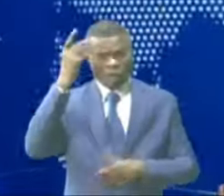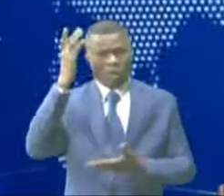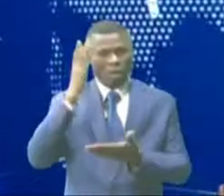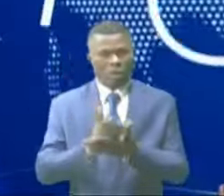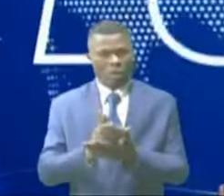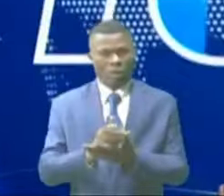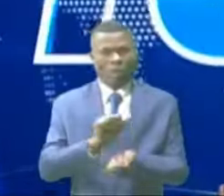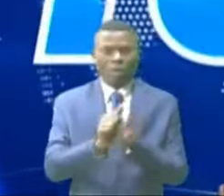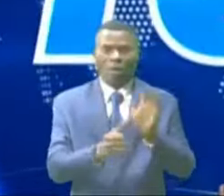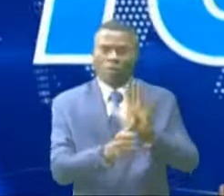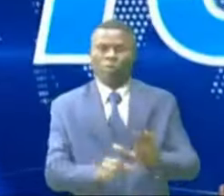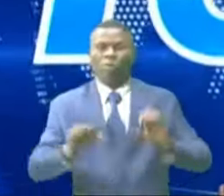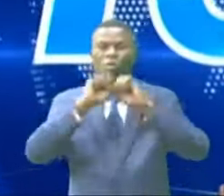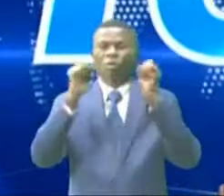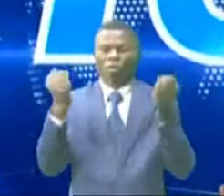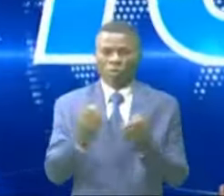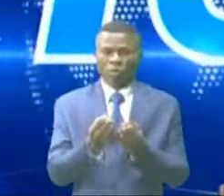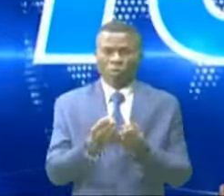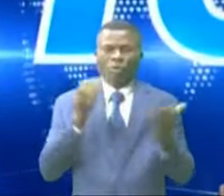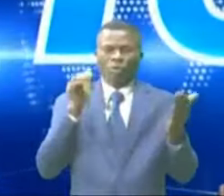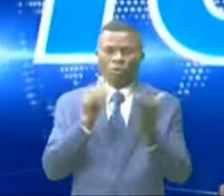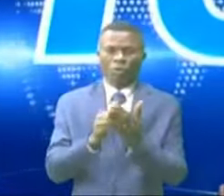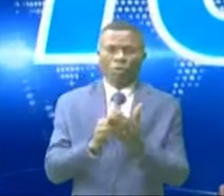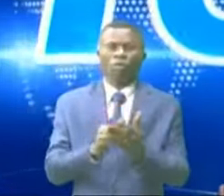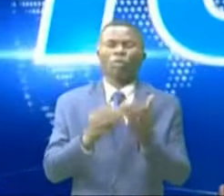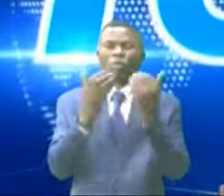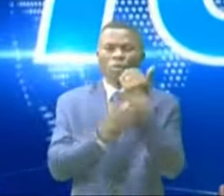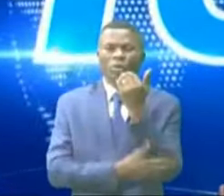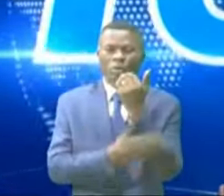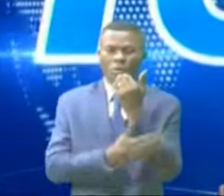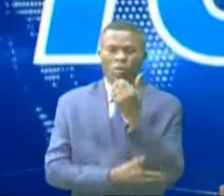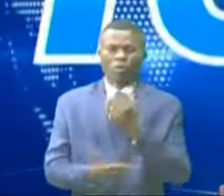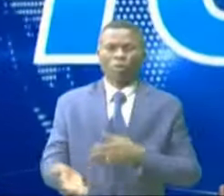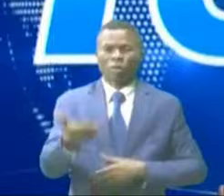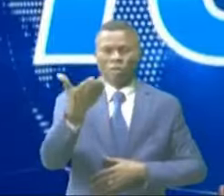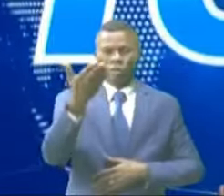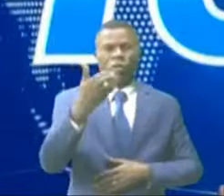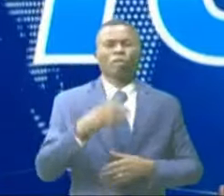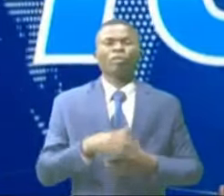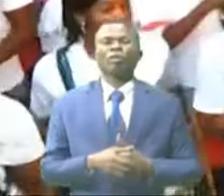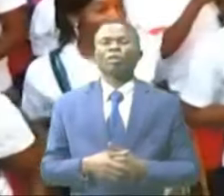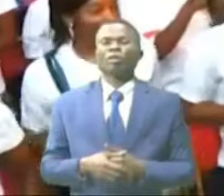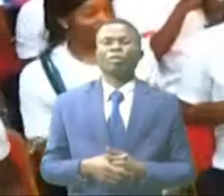aux injustices sociales envers les vulnérables. Eric Kabamba a signé ce reportage.